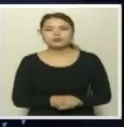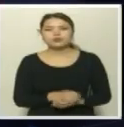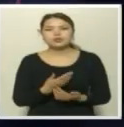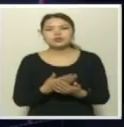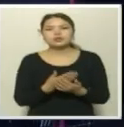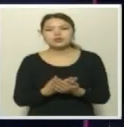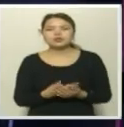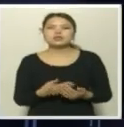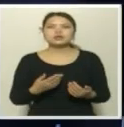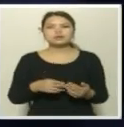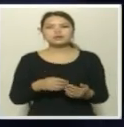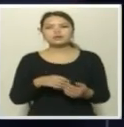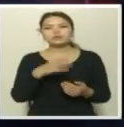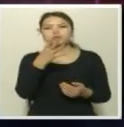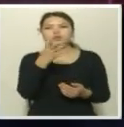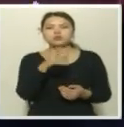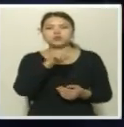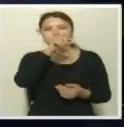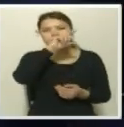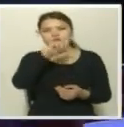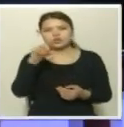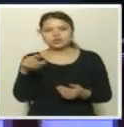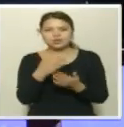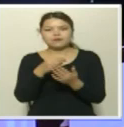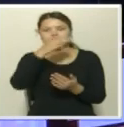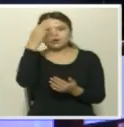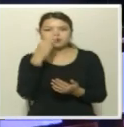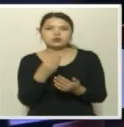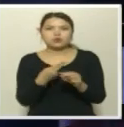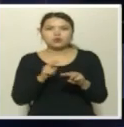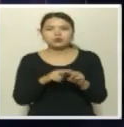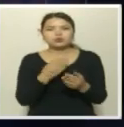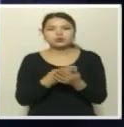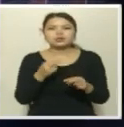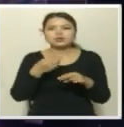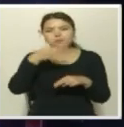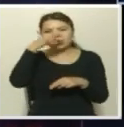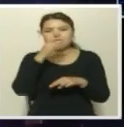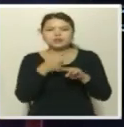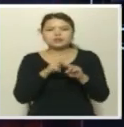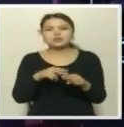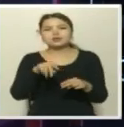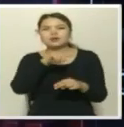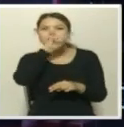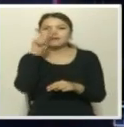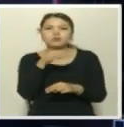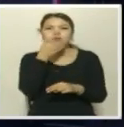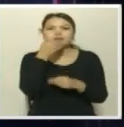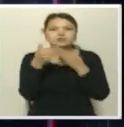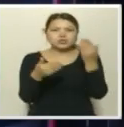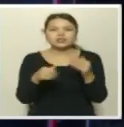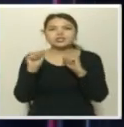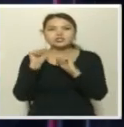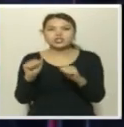Криминальным новостям. Порядка 500 граждан нарушили тишину в Мангистауской области. Участковые инспекторы участвуют в вопросах защиты прав